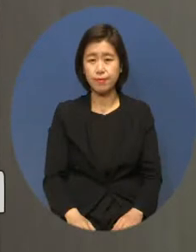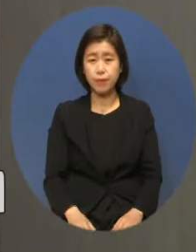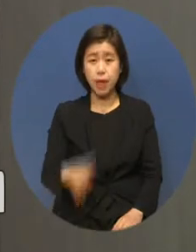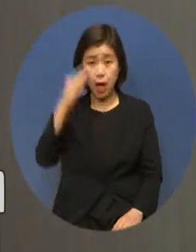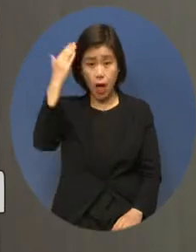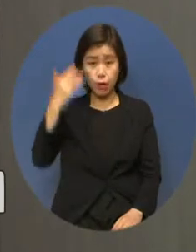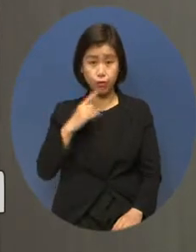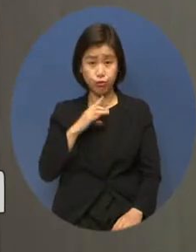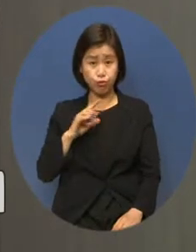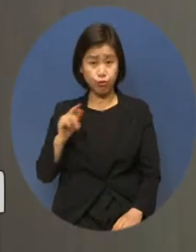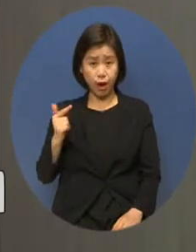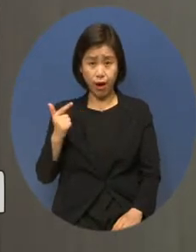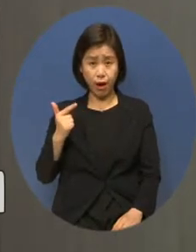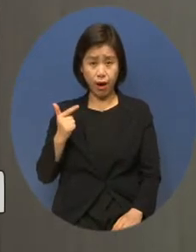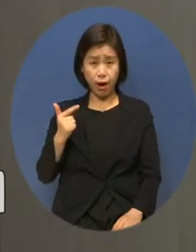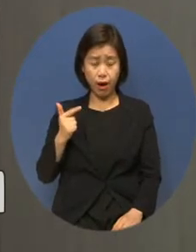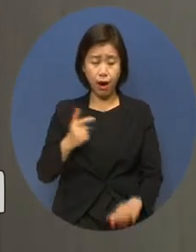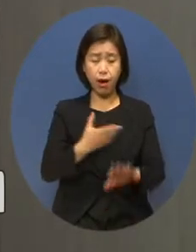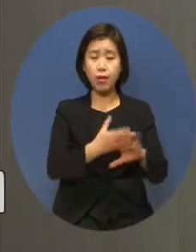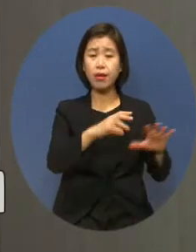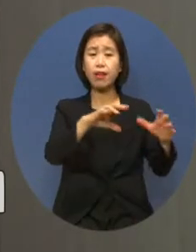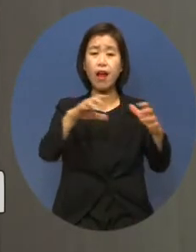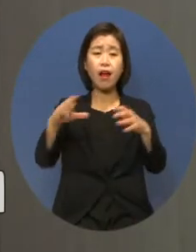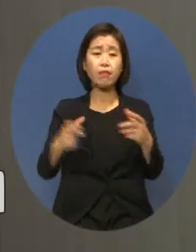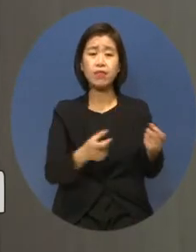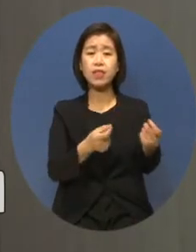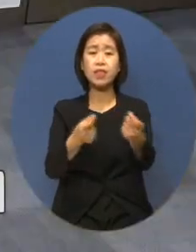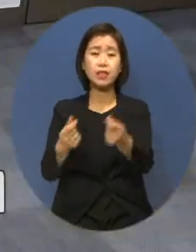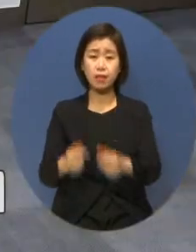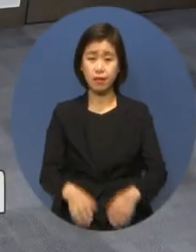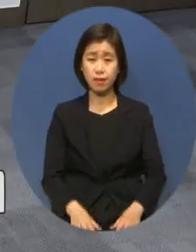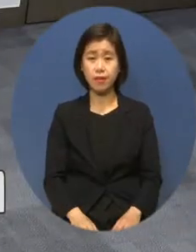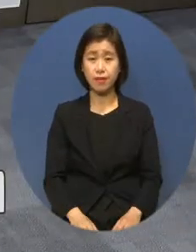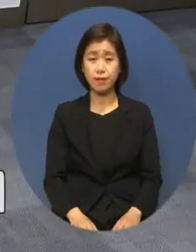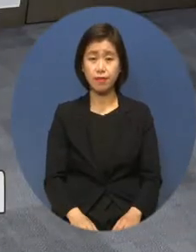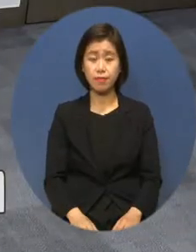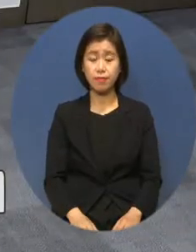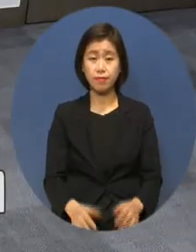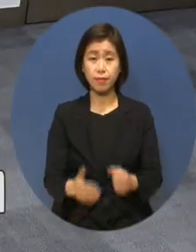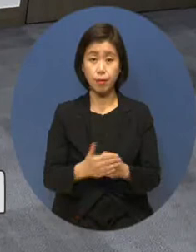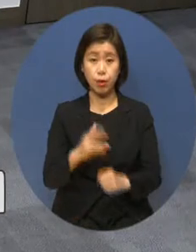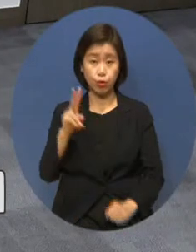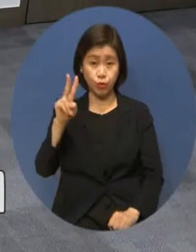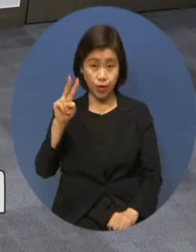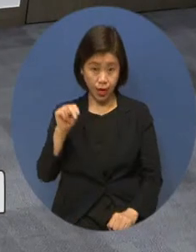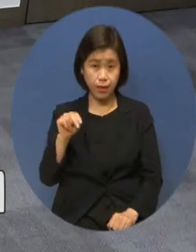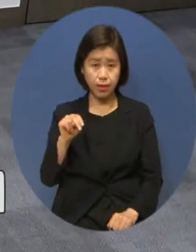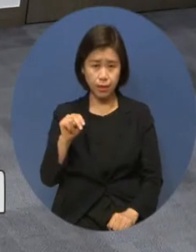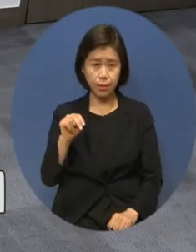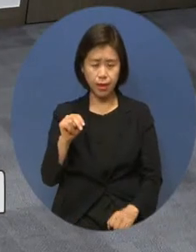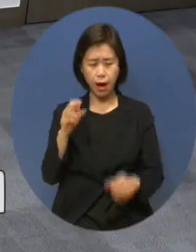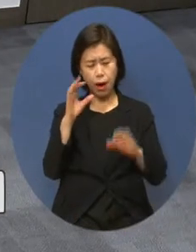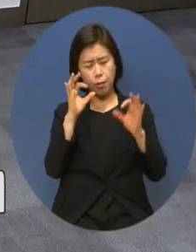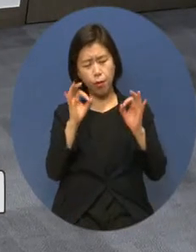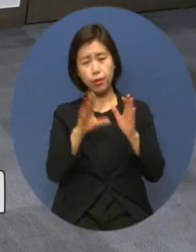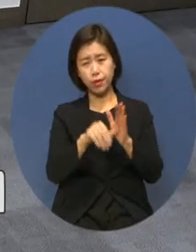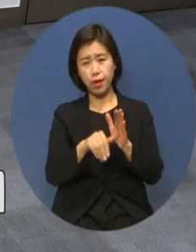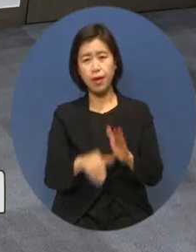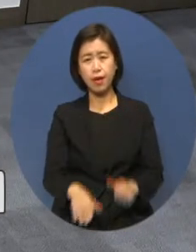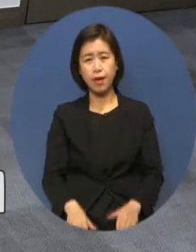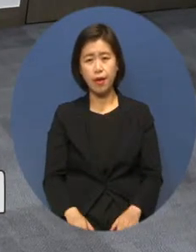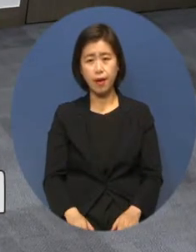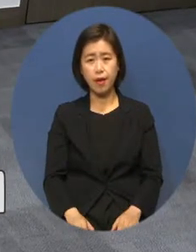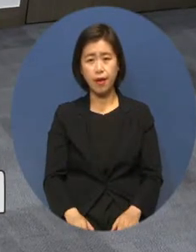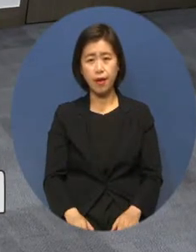전 세계적으로도 비슷한 문제가 발생하고 있어요. 그래서 이제 UN 차원에서 이런 집단